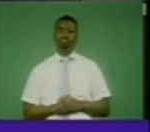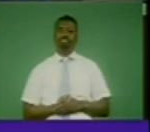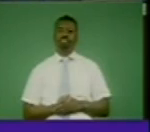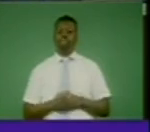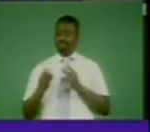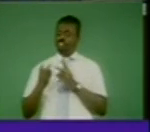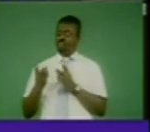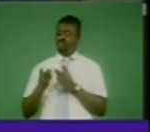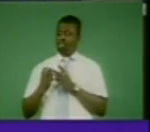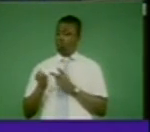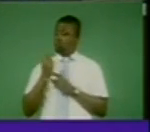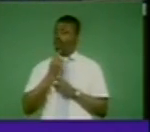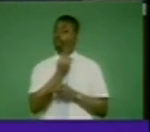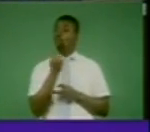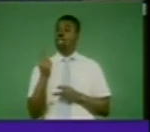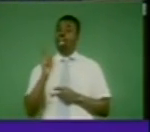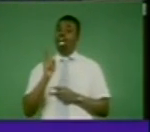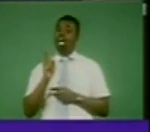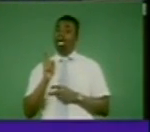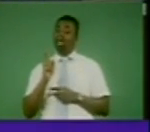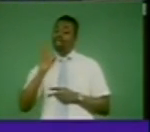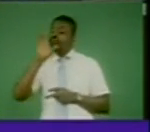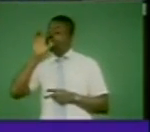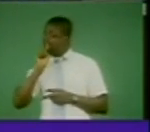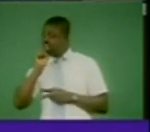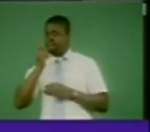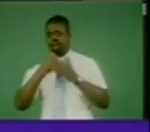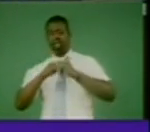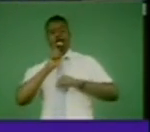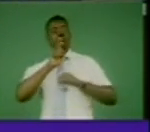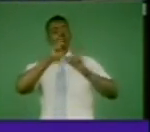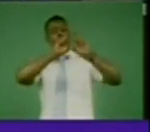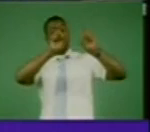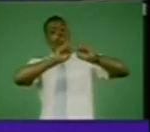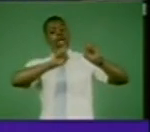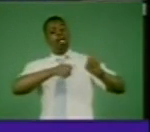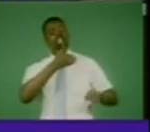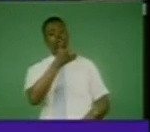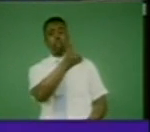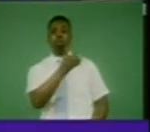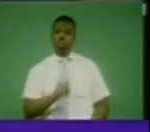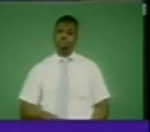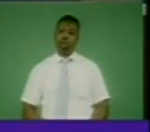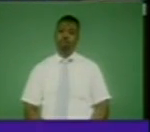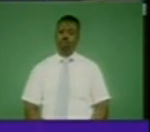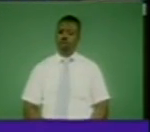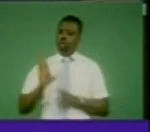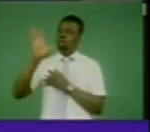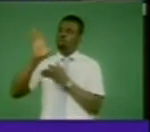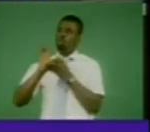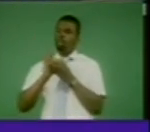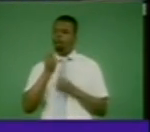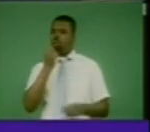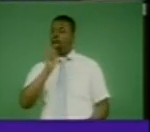pia zina kura moja ya siri katika kila ibara hizo. Jumla ya kura za hapana ni kura moja kwenye ibara